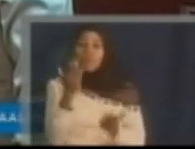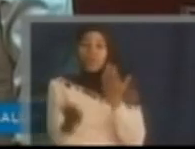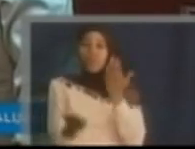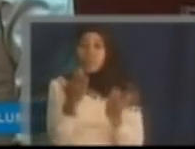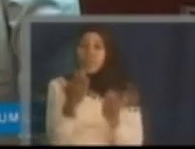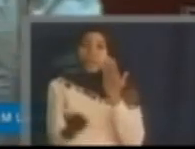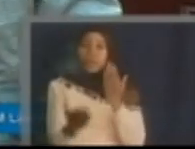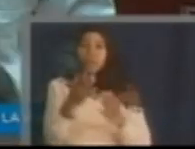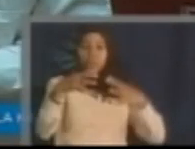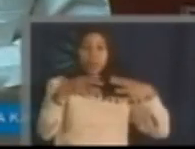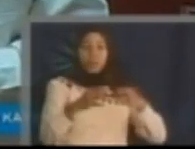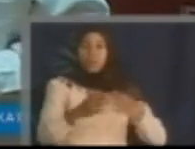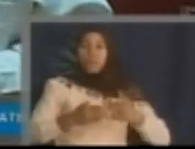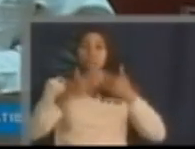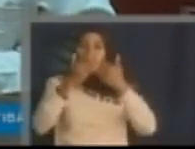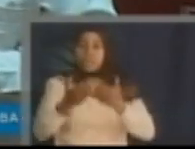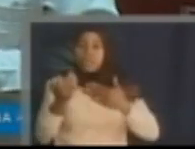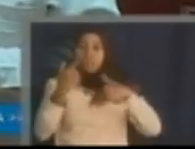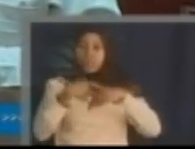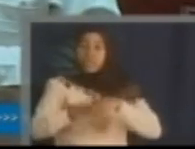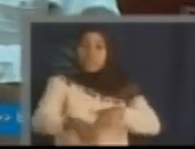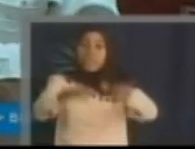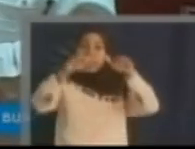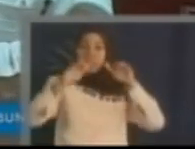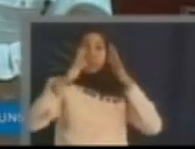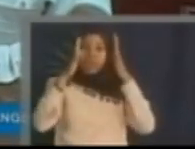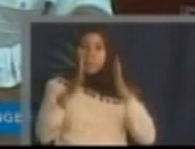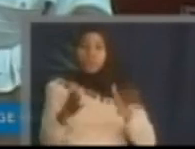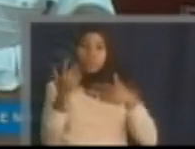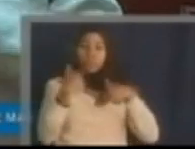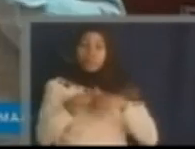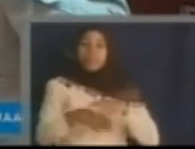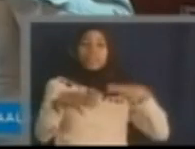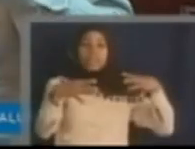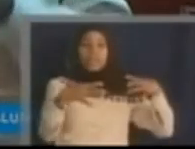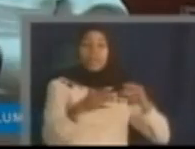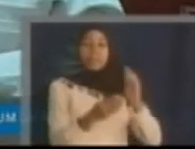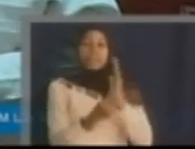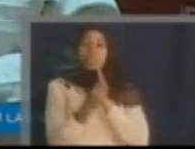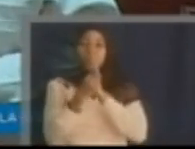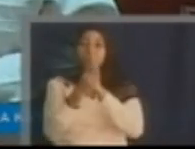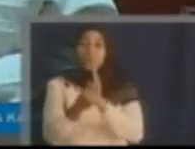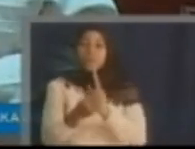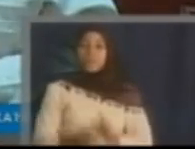yanayowakilishwa kwenye bunge maalum katika kamati ya uongozi.